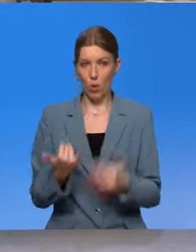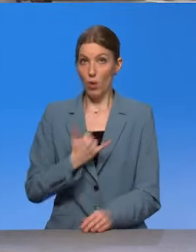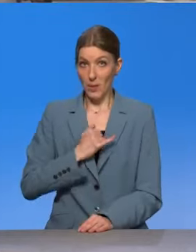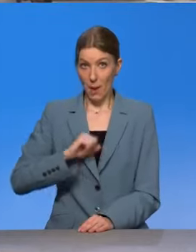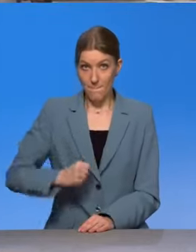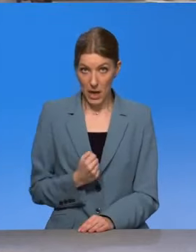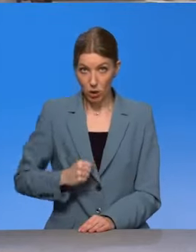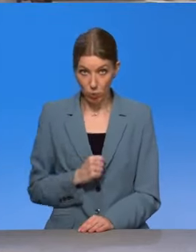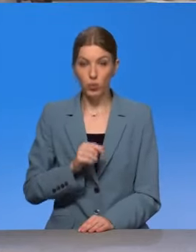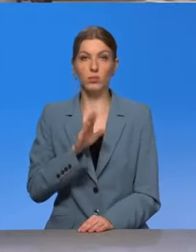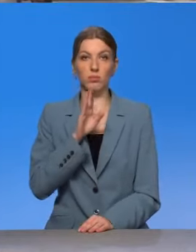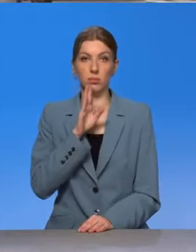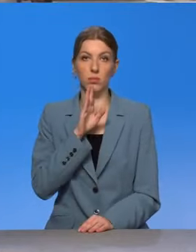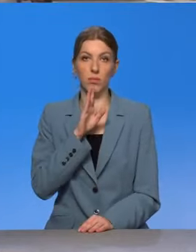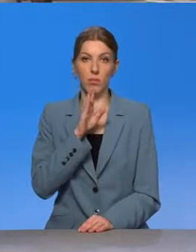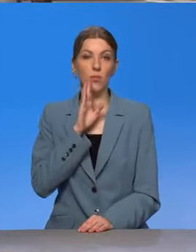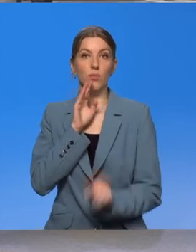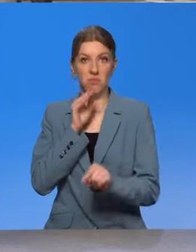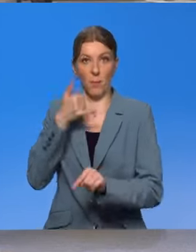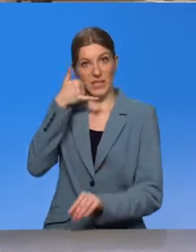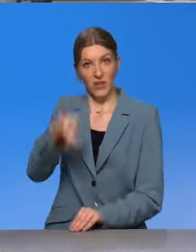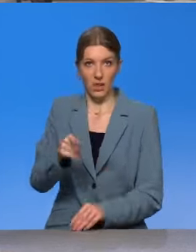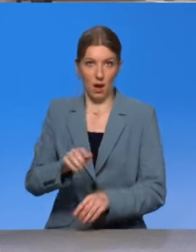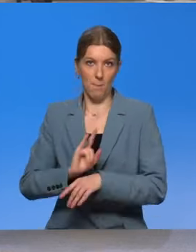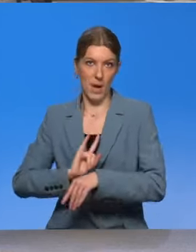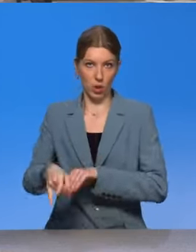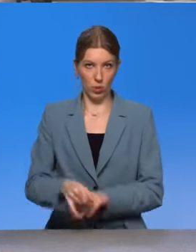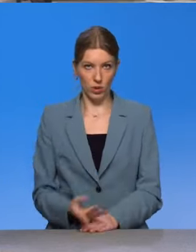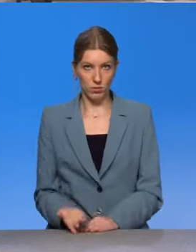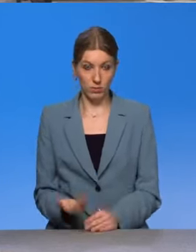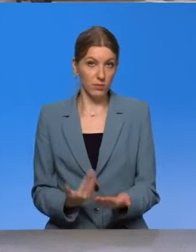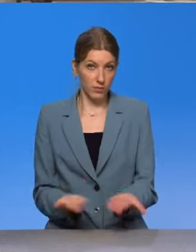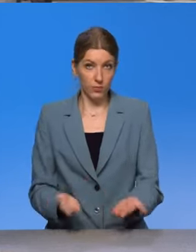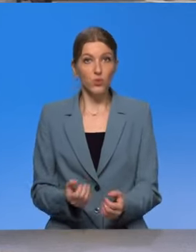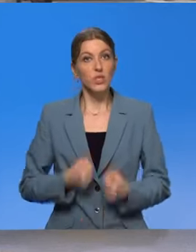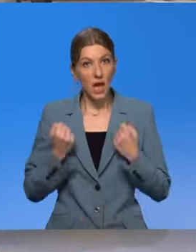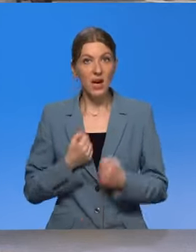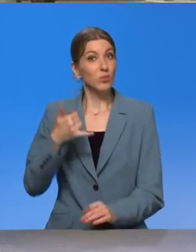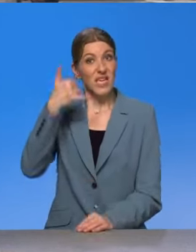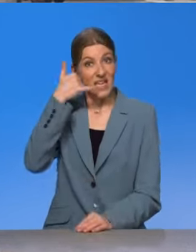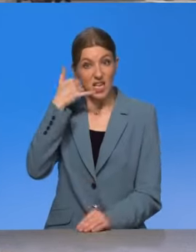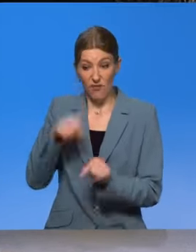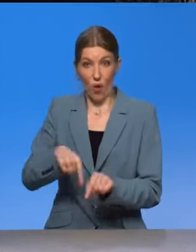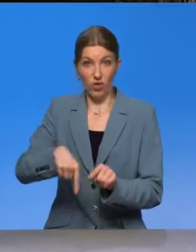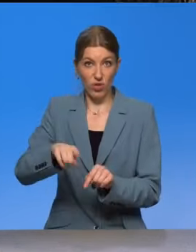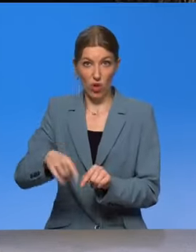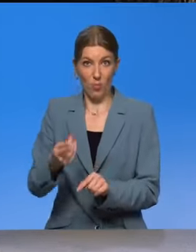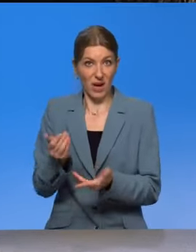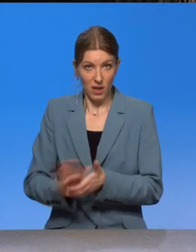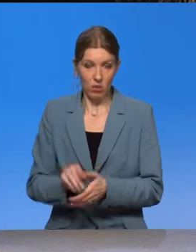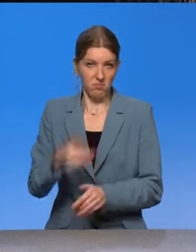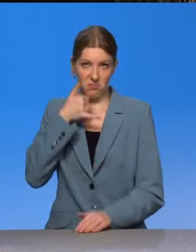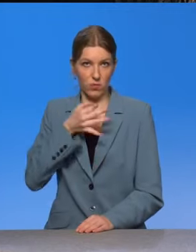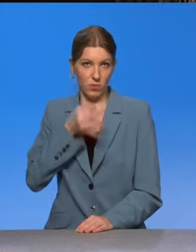тоже позвонили и обманули. Так что вот стараемся уже на телефоны, на чужие не отвечать. Сегодня